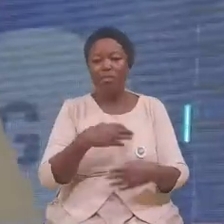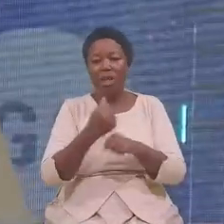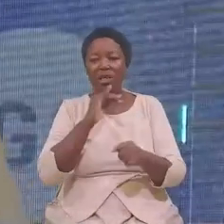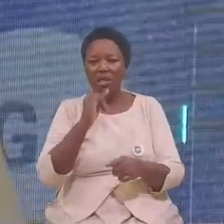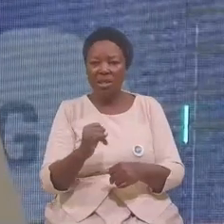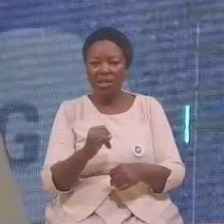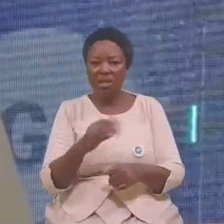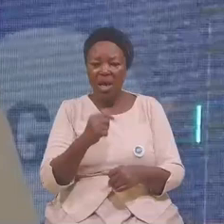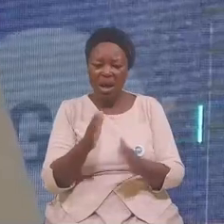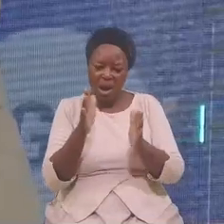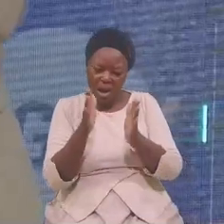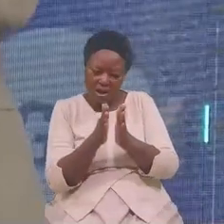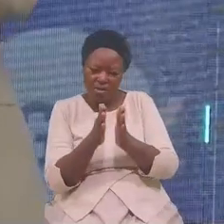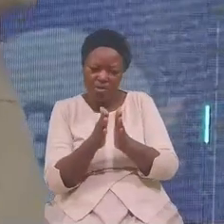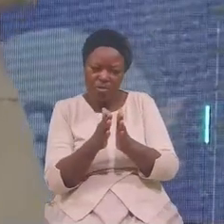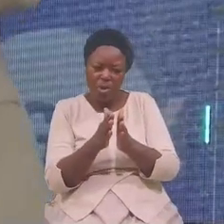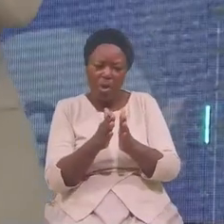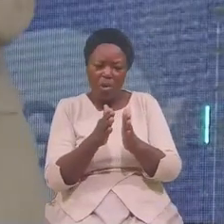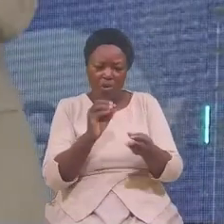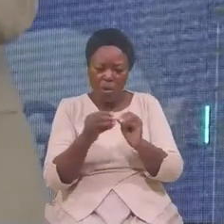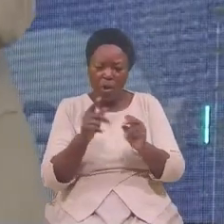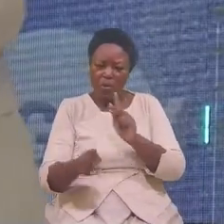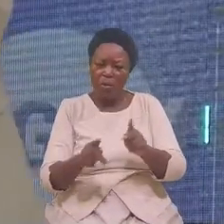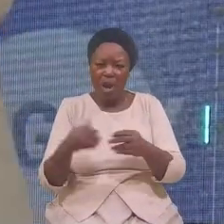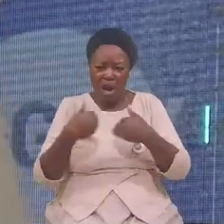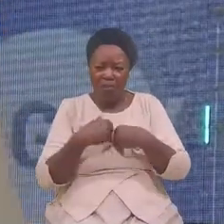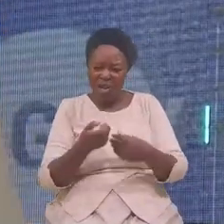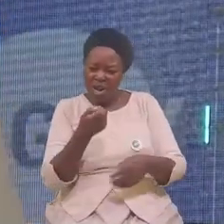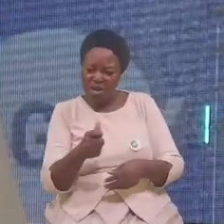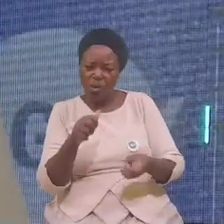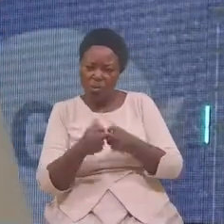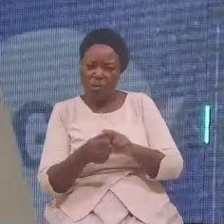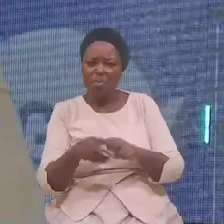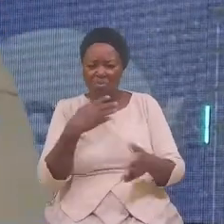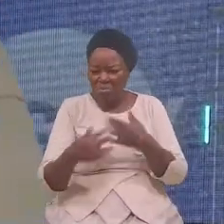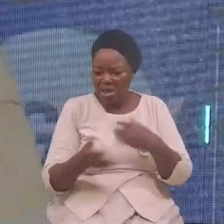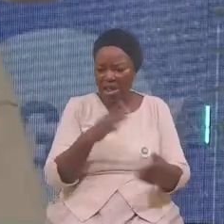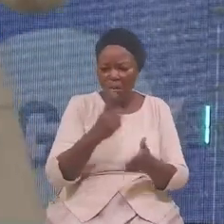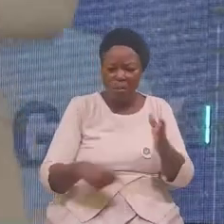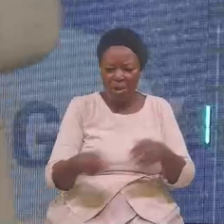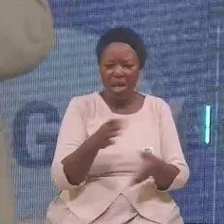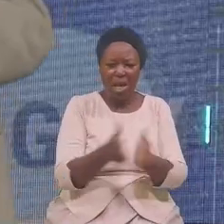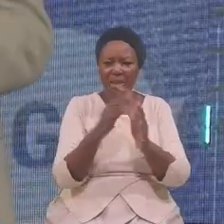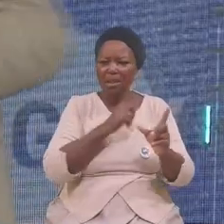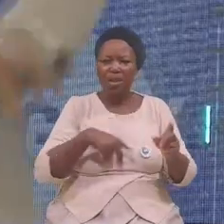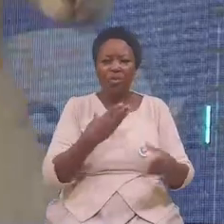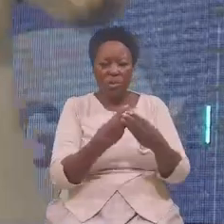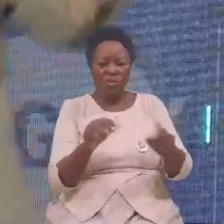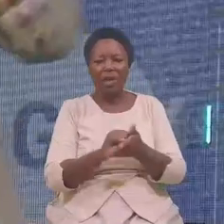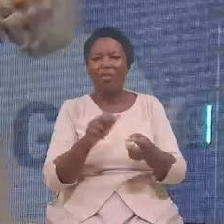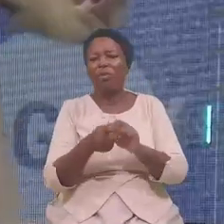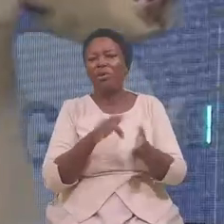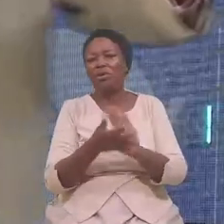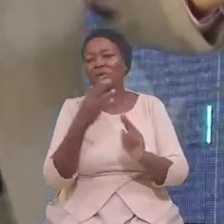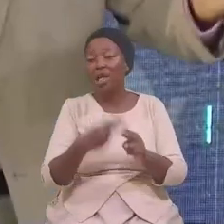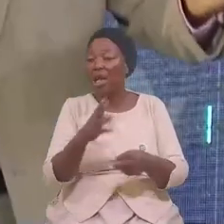une petite population ayant des problèmes modérés, tout ce qu'ils demanderont, le Seigneur va régler le problème. Et